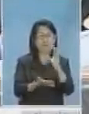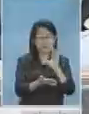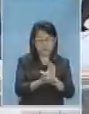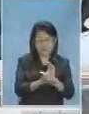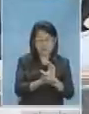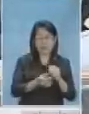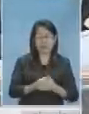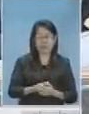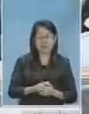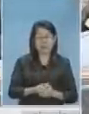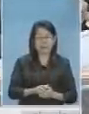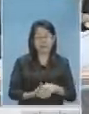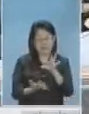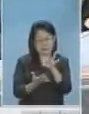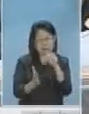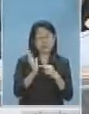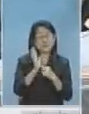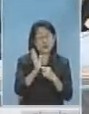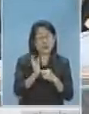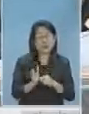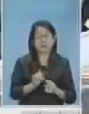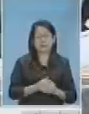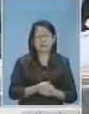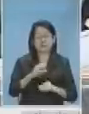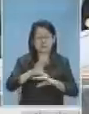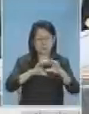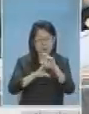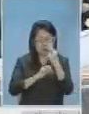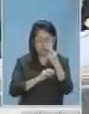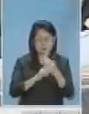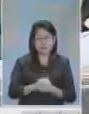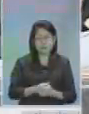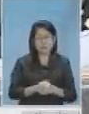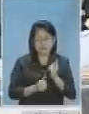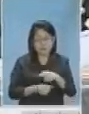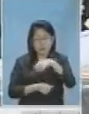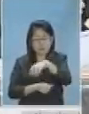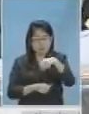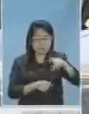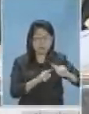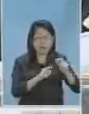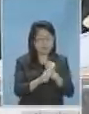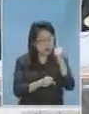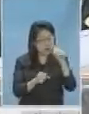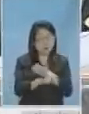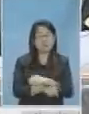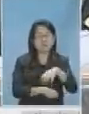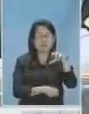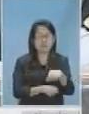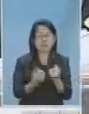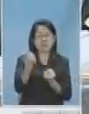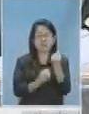กเพียงโครงการของกรมเดียวแล้วครับเพราะจริงๆแล้วทำได้ทุกกรมนะครับคือกรมทางหลวงครับท่านประธานครับซึ่งเป็นกรมใ